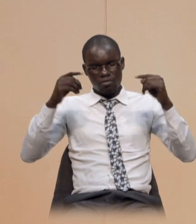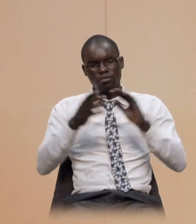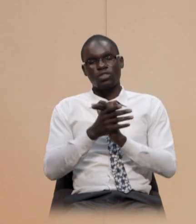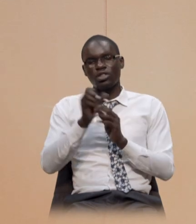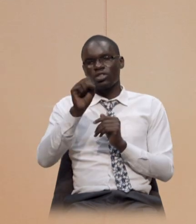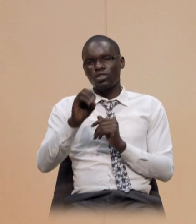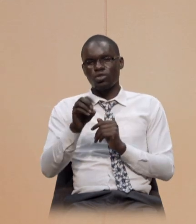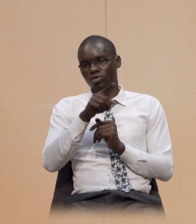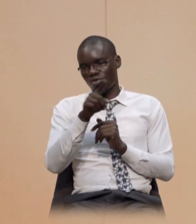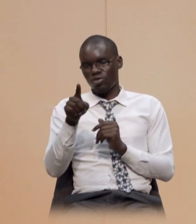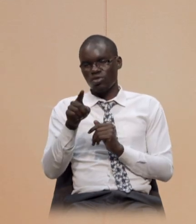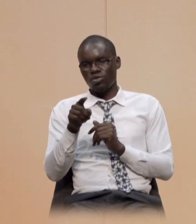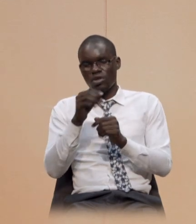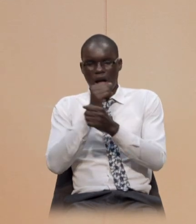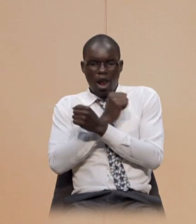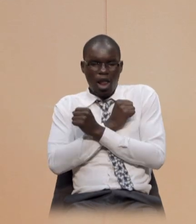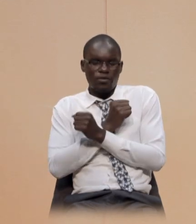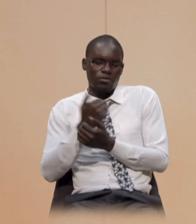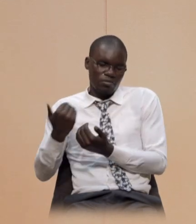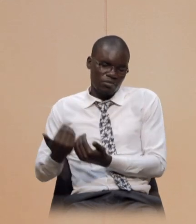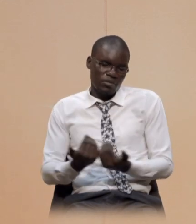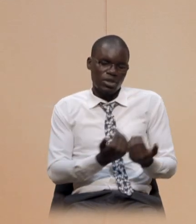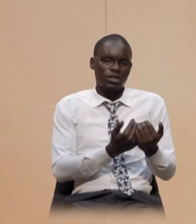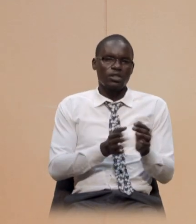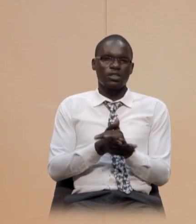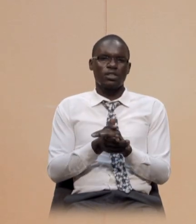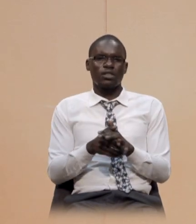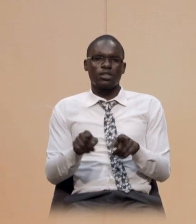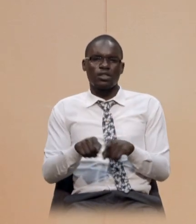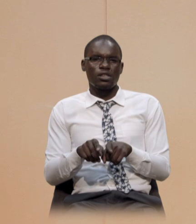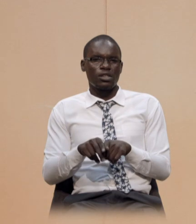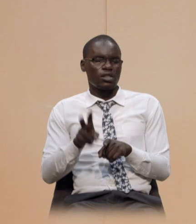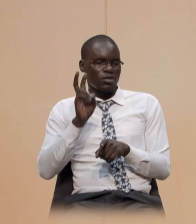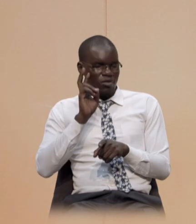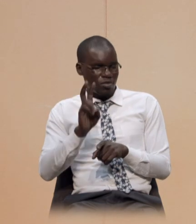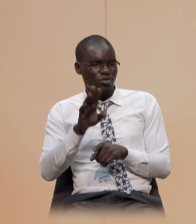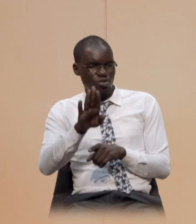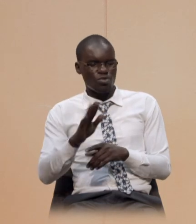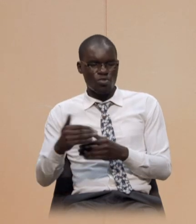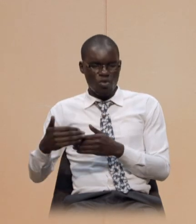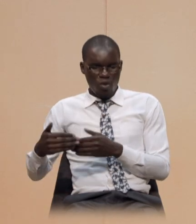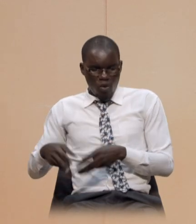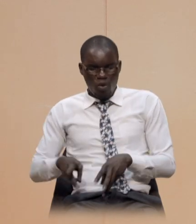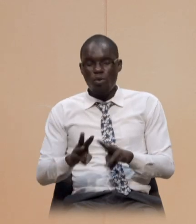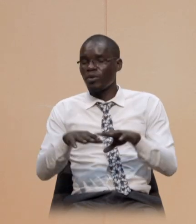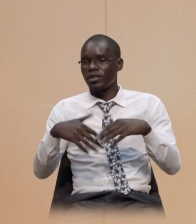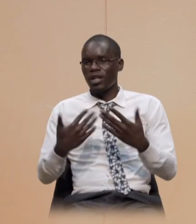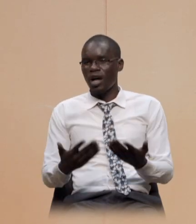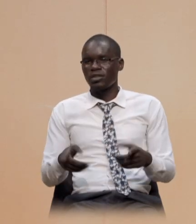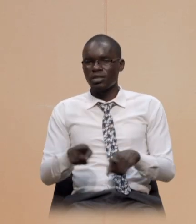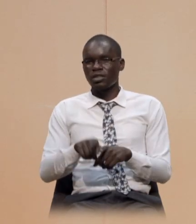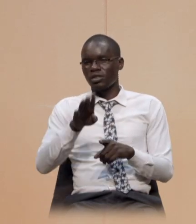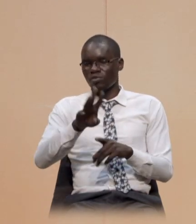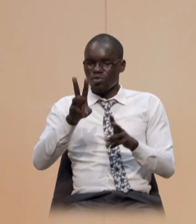Kwa hivyo wewe penda watoto. Angalia mienendo yako. Matendo yako yaambatane